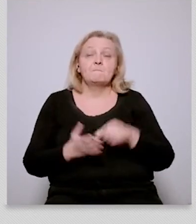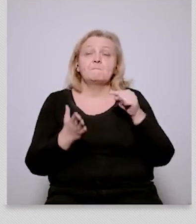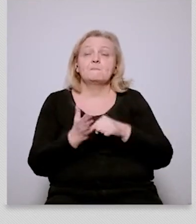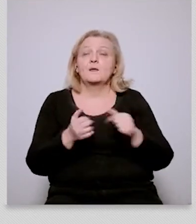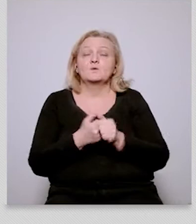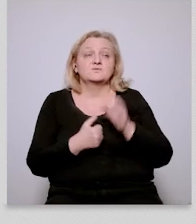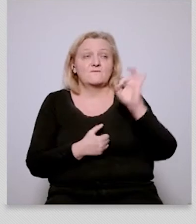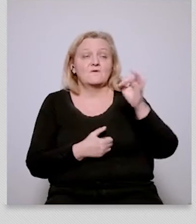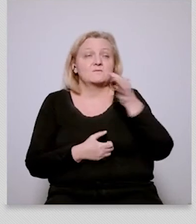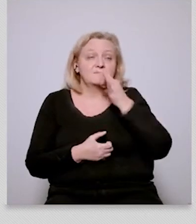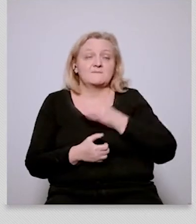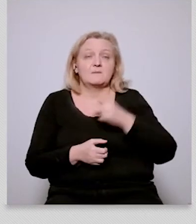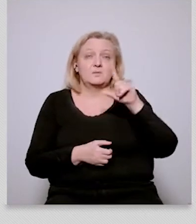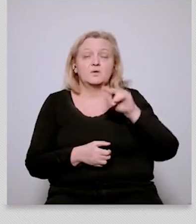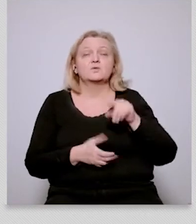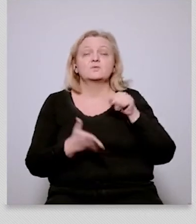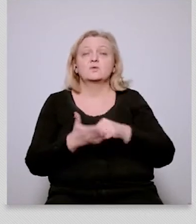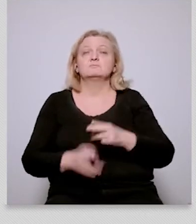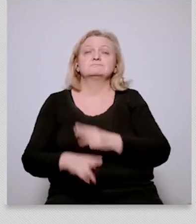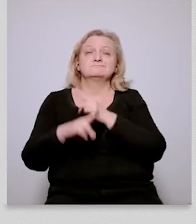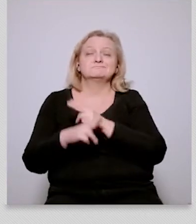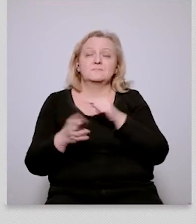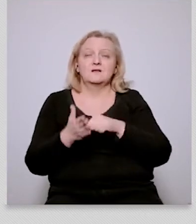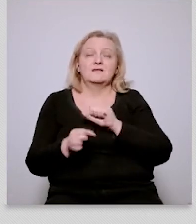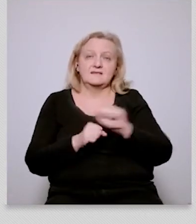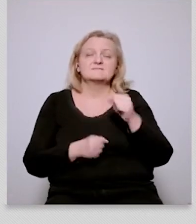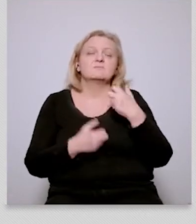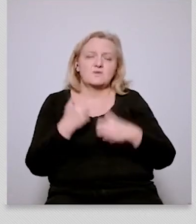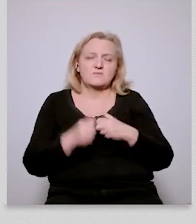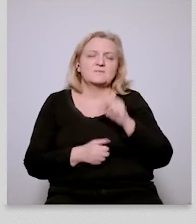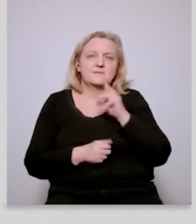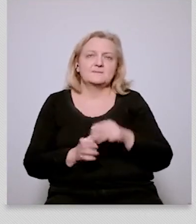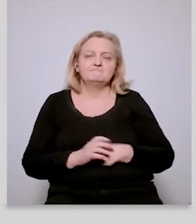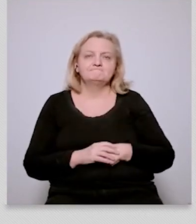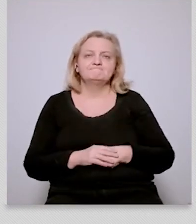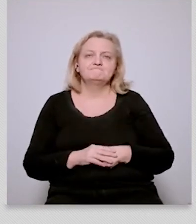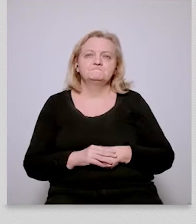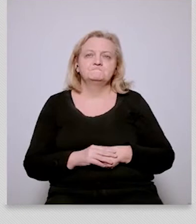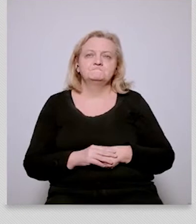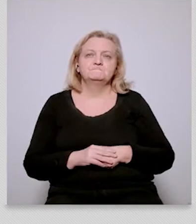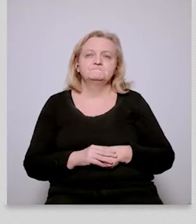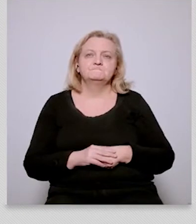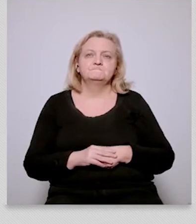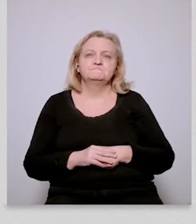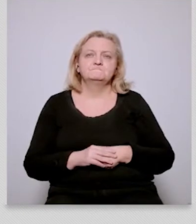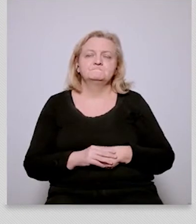o twoje pytanie Piotrze to suwerenność jest problemem ale